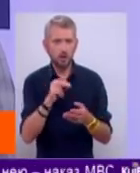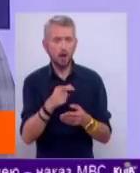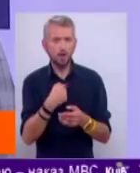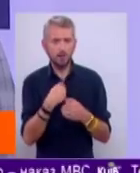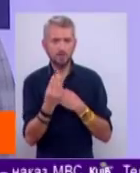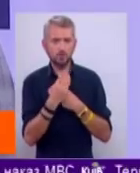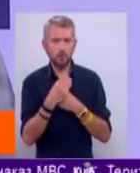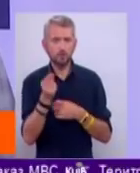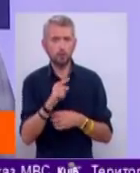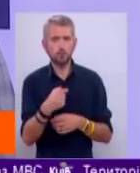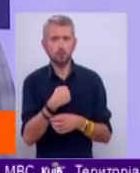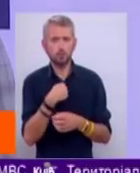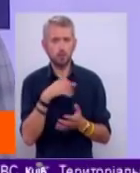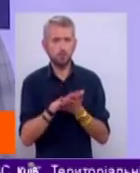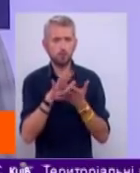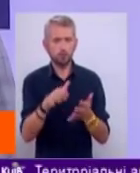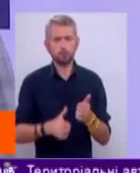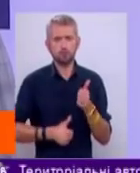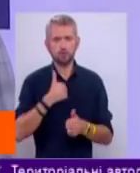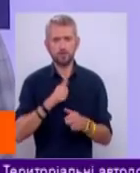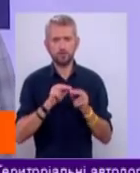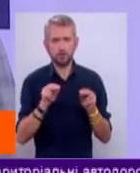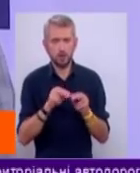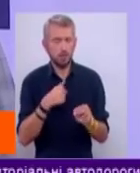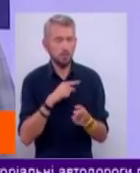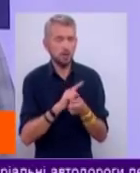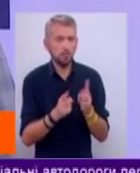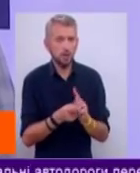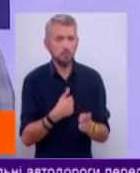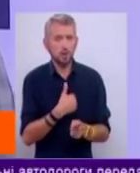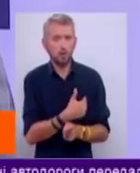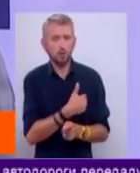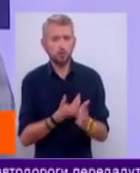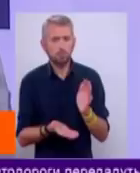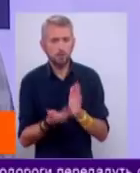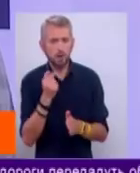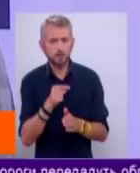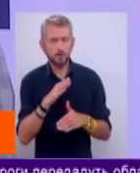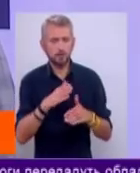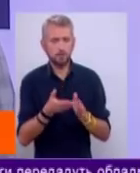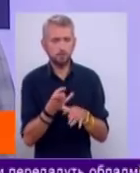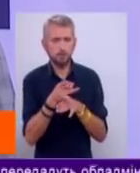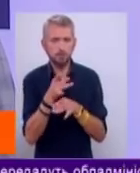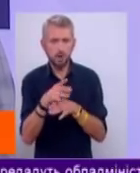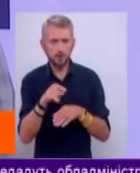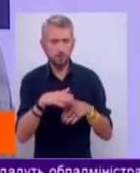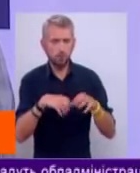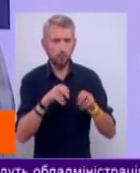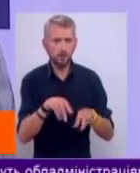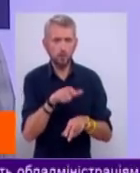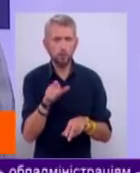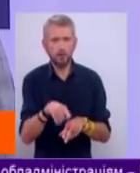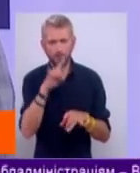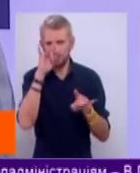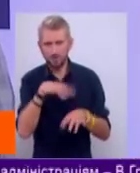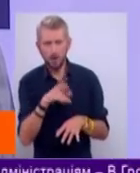тому, що ми поплюжимо честь вчителя. Та ми навпаки, ми хочемо прибрати з цієї професії людей, які там випадкові, і